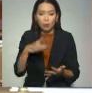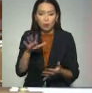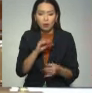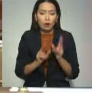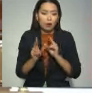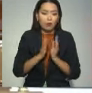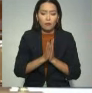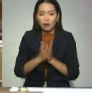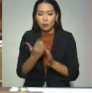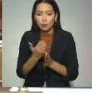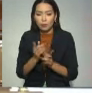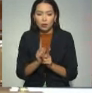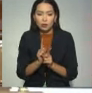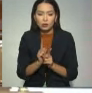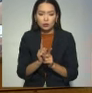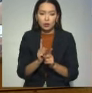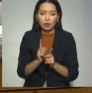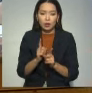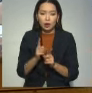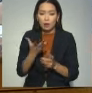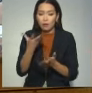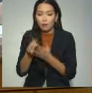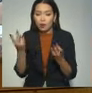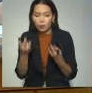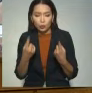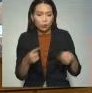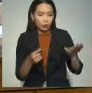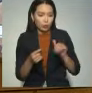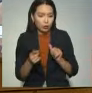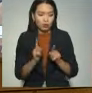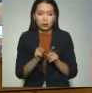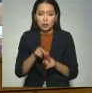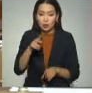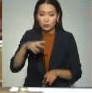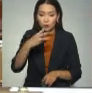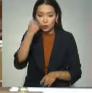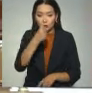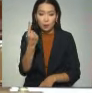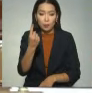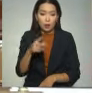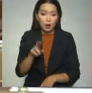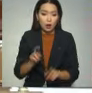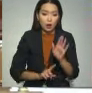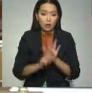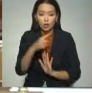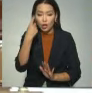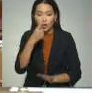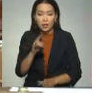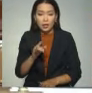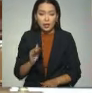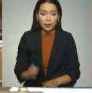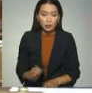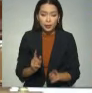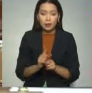үмітсіздікке ұшырап, ескісін жабу үшін жаңа несие алуға мәжбүр. Сондықтан 2023 жылдың 1 қаңтарынан бастап жеке тұлғаларды оңалту